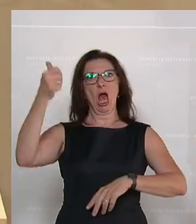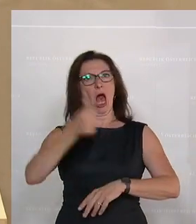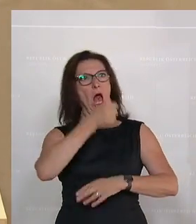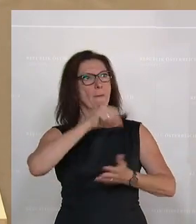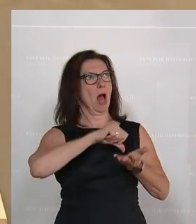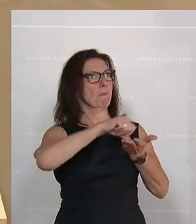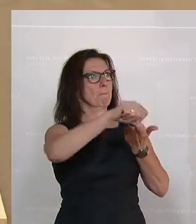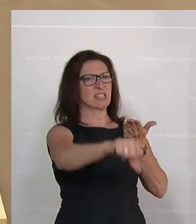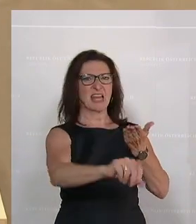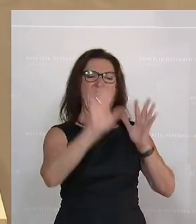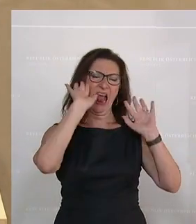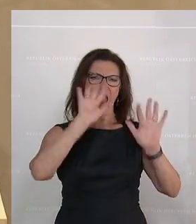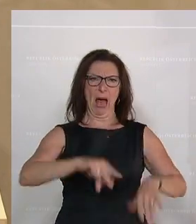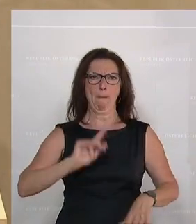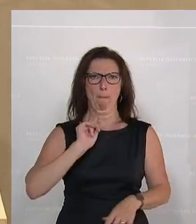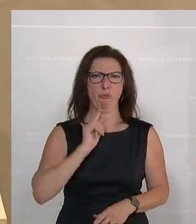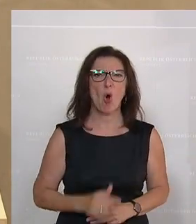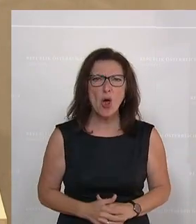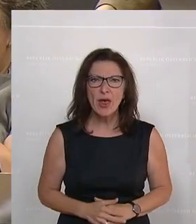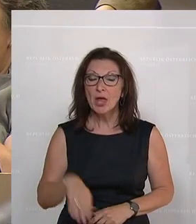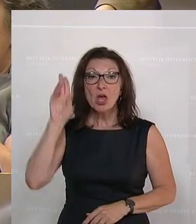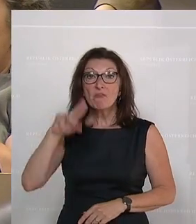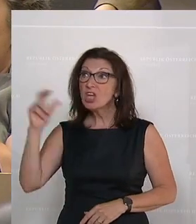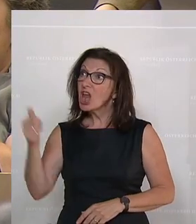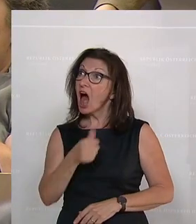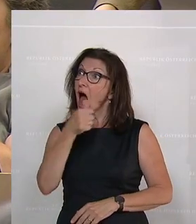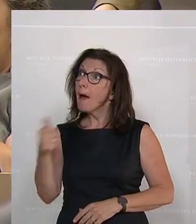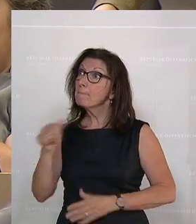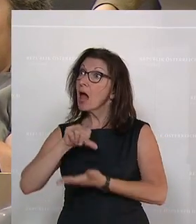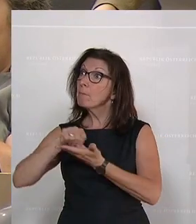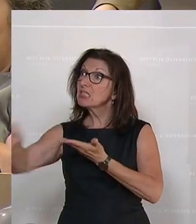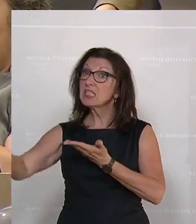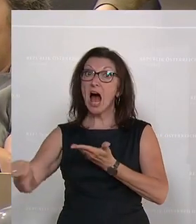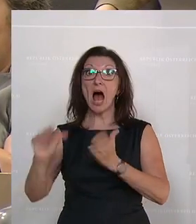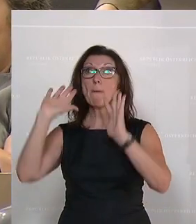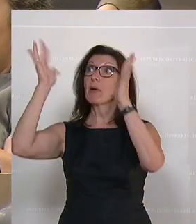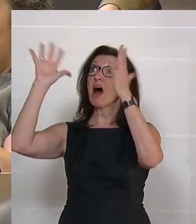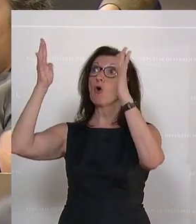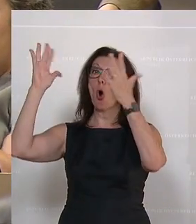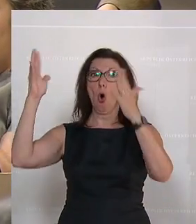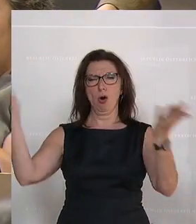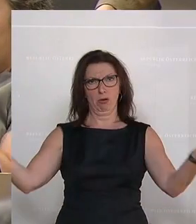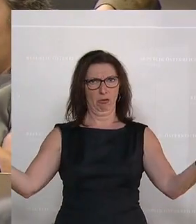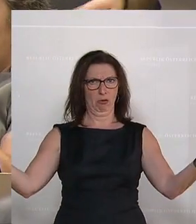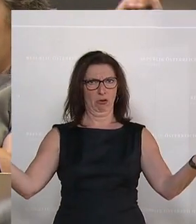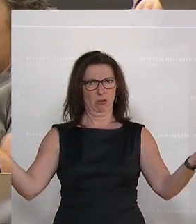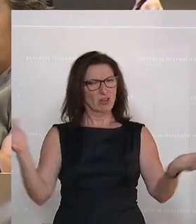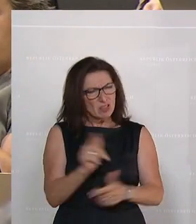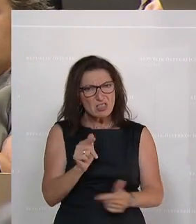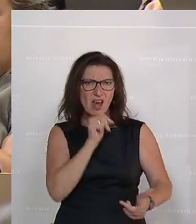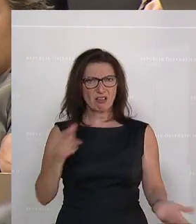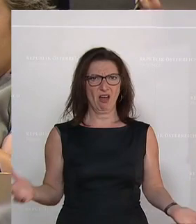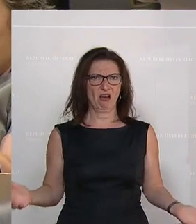der sich politik oder in wien einmalzahlung nach dieser crew ii das wird sich wohl nicht ausgehen es wird auch kein